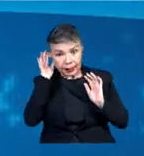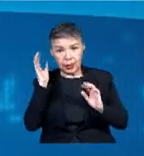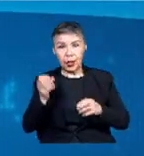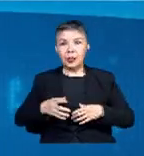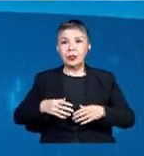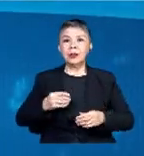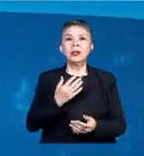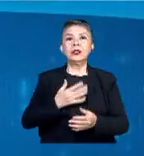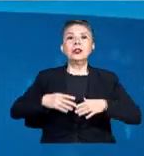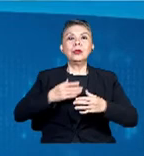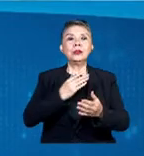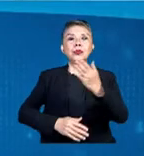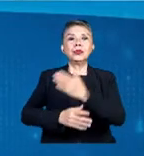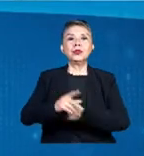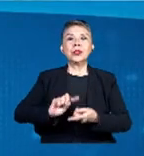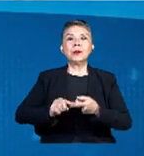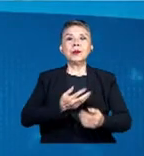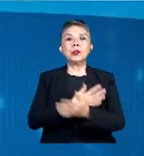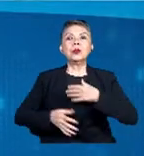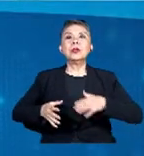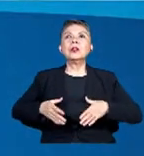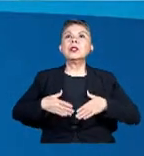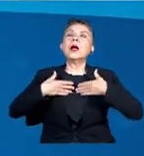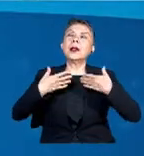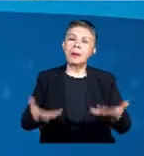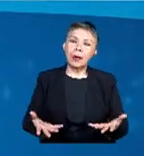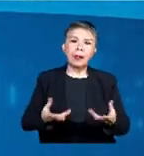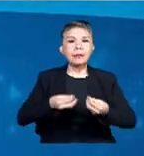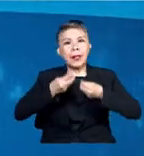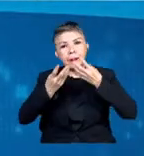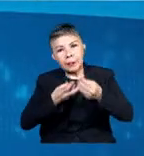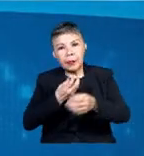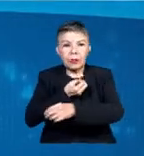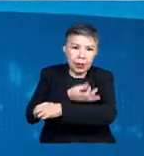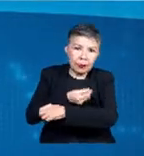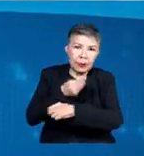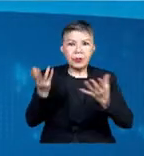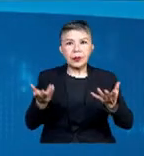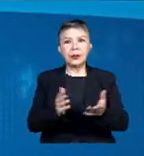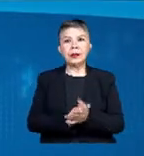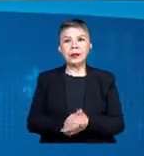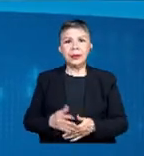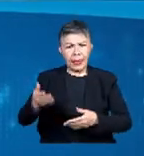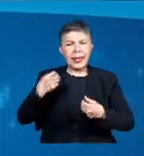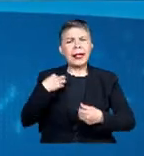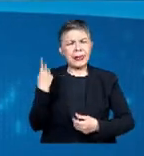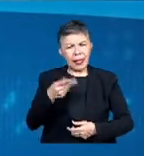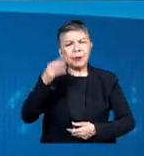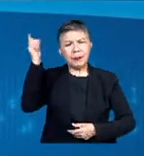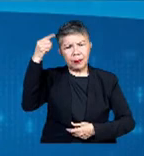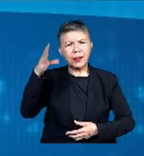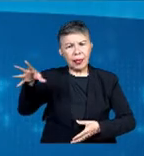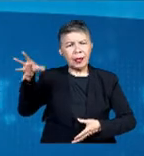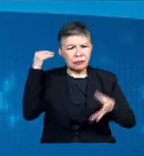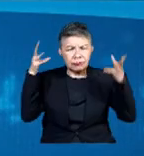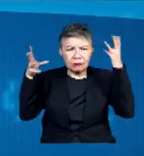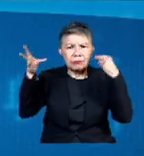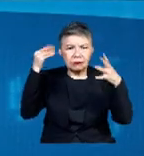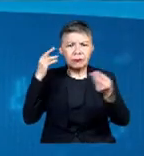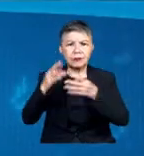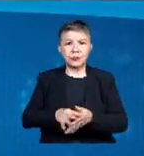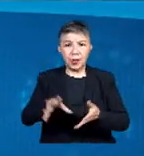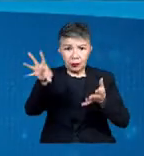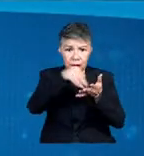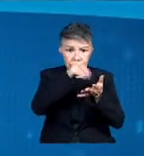curhatan, mendengar hal yang ingin disampaikan, dan kami telinga kami tampung. Dan karena kami tampung itu,